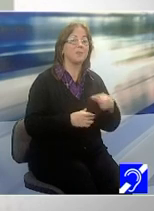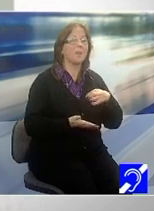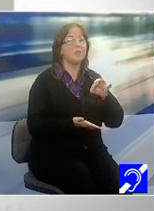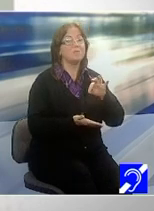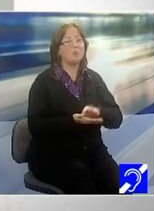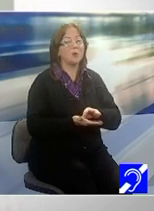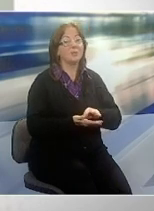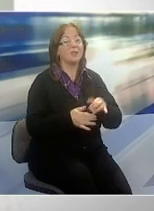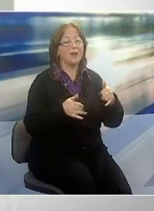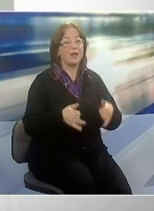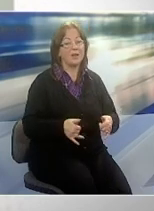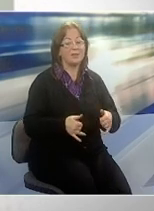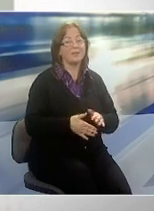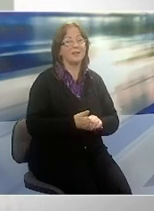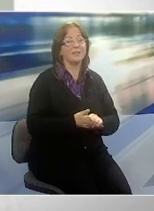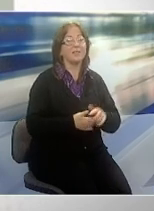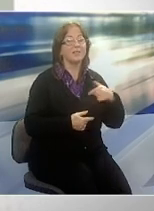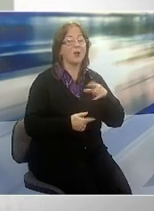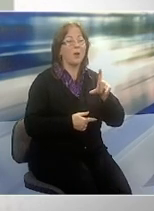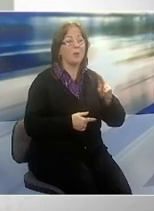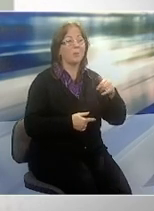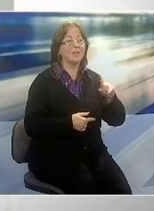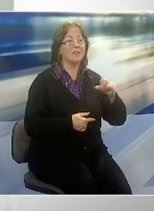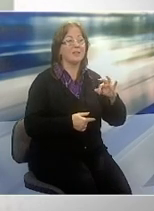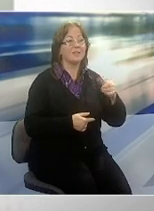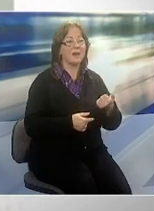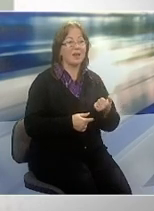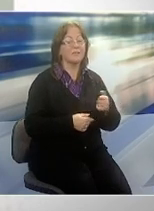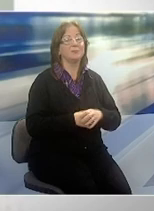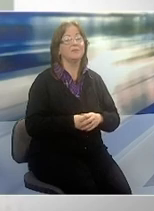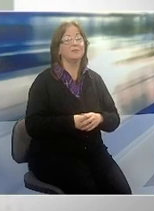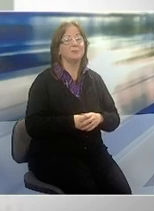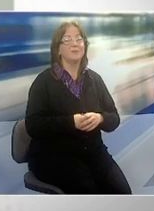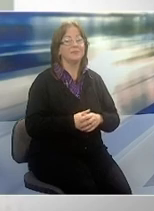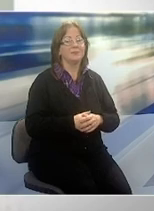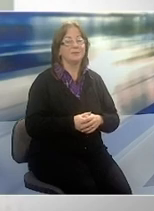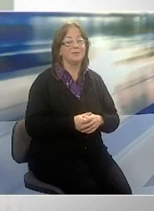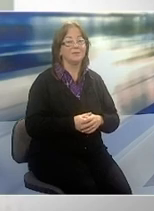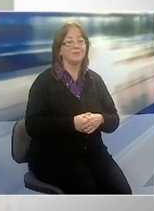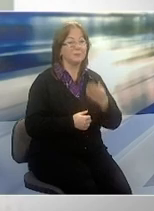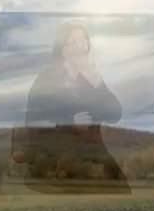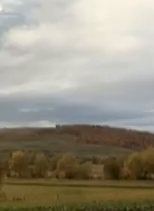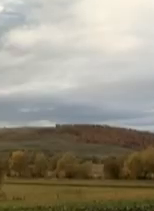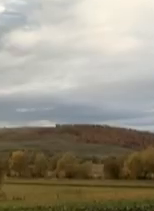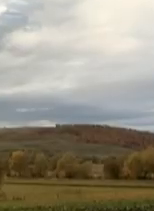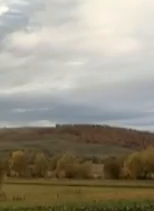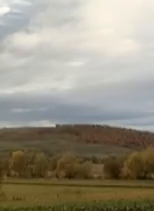a emisiunii Transilvania la zi. Sunt Luminița Pudacotuțiu și vă invit să rămâneți în continuare pe TVR Cluj. Toate cele bune!